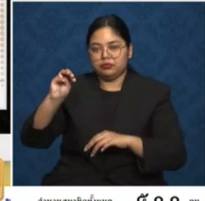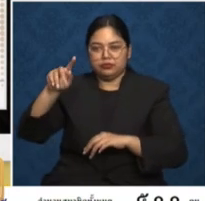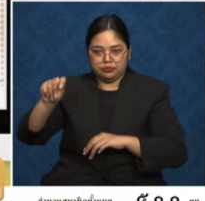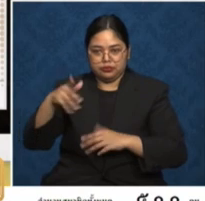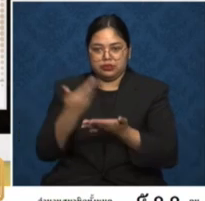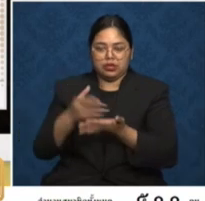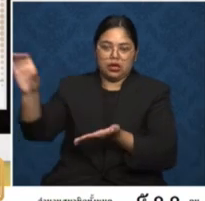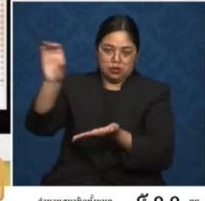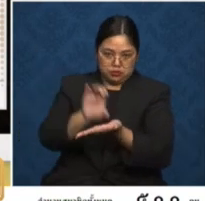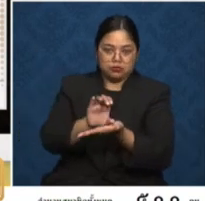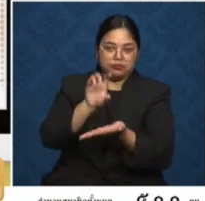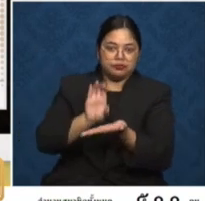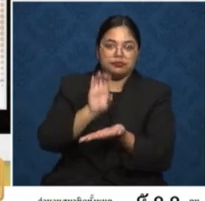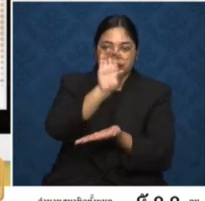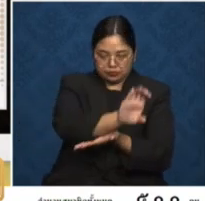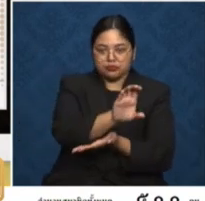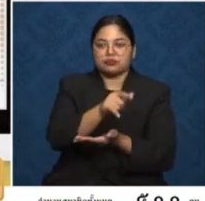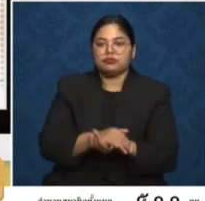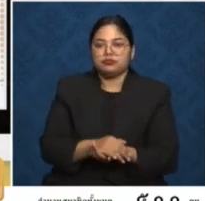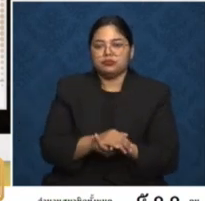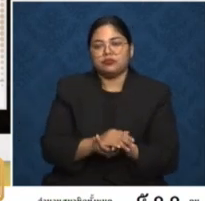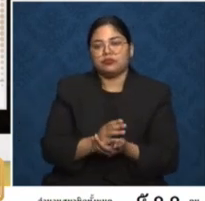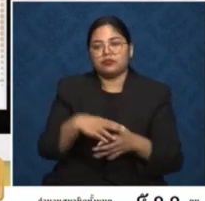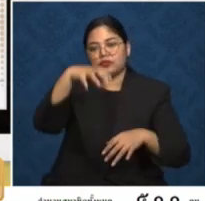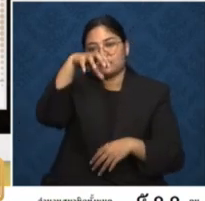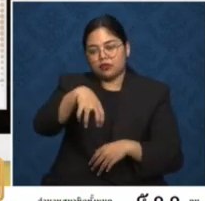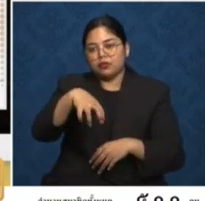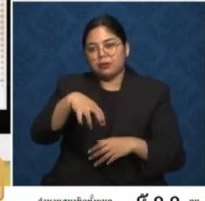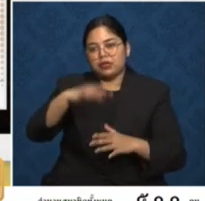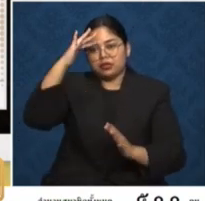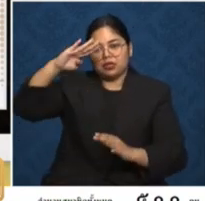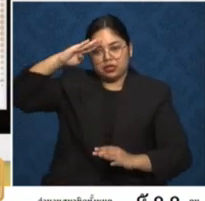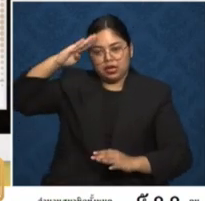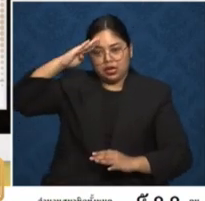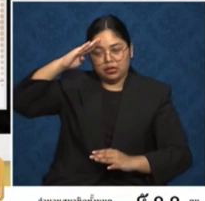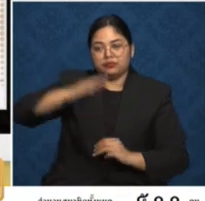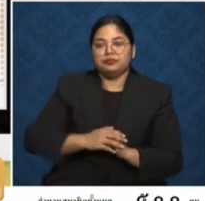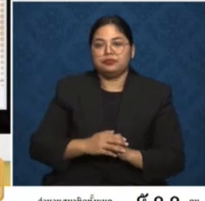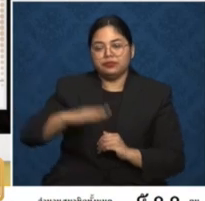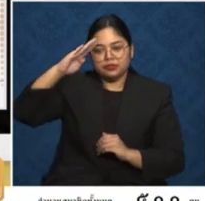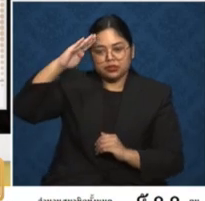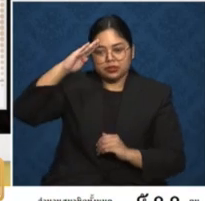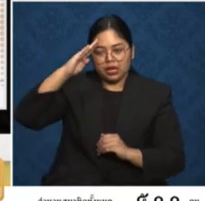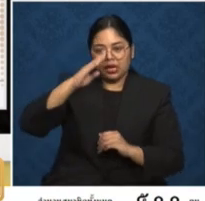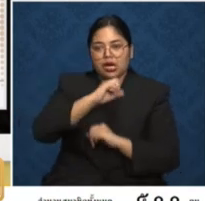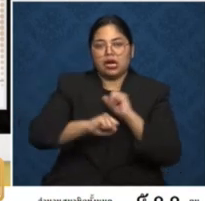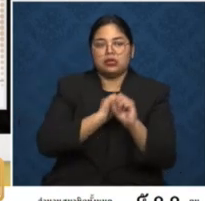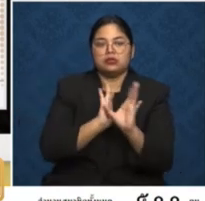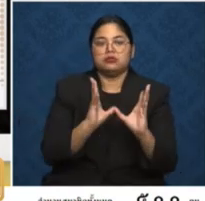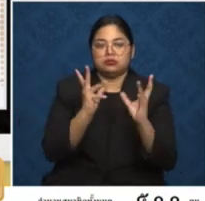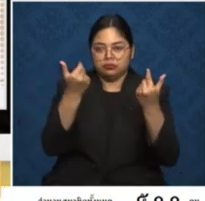ประมาณให้กับหน่วยงานทหารผ่านศึกซึ่งทหารผ่านศึกเหล่านี้ก็ไม่ใช่ใครที่ไห